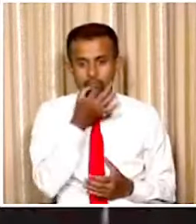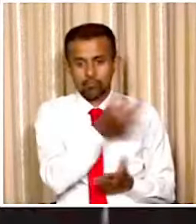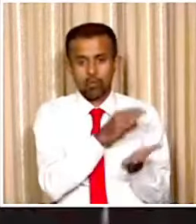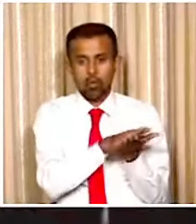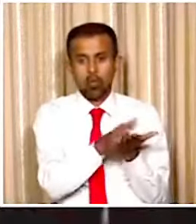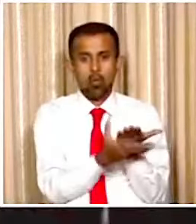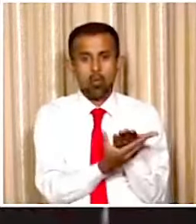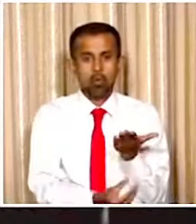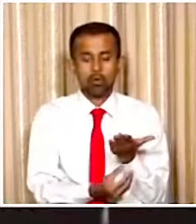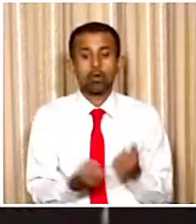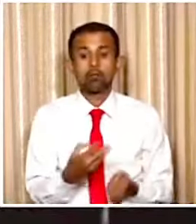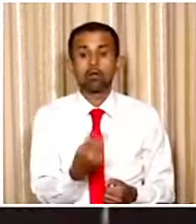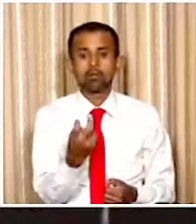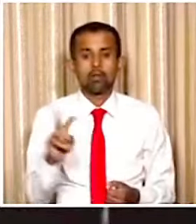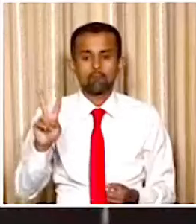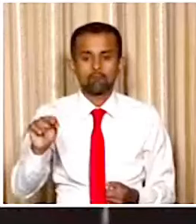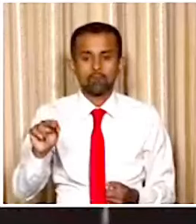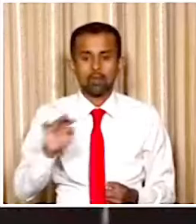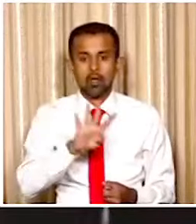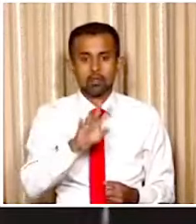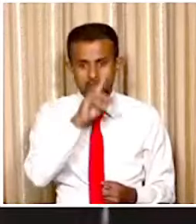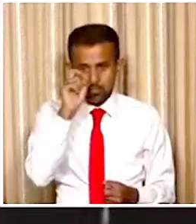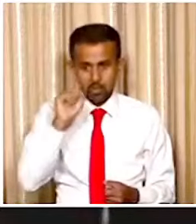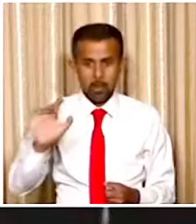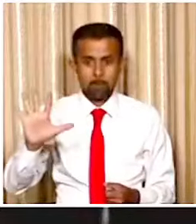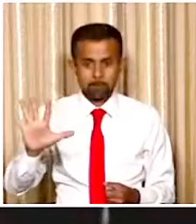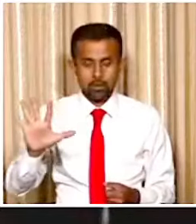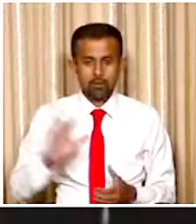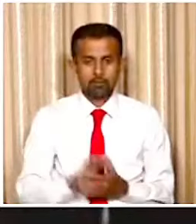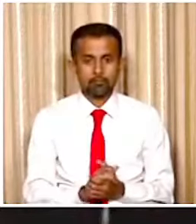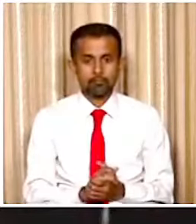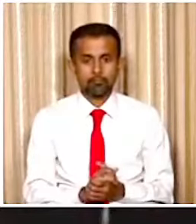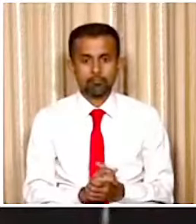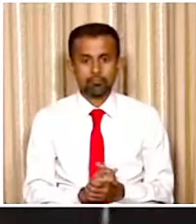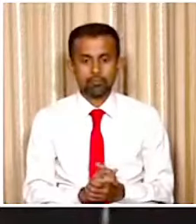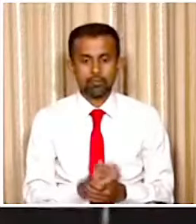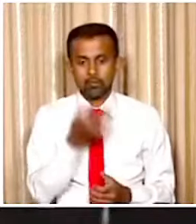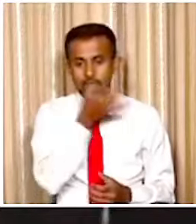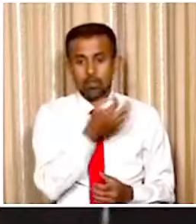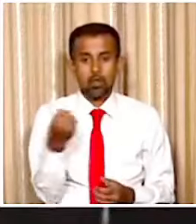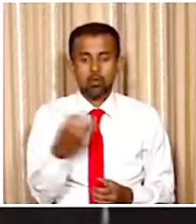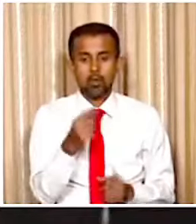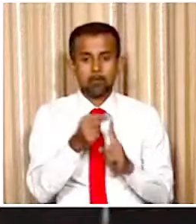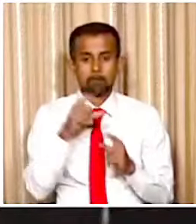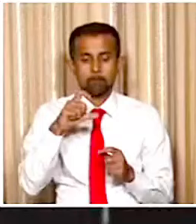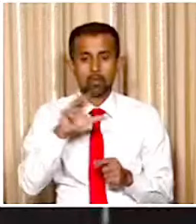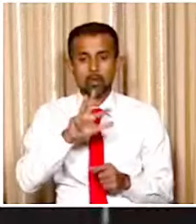කවදාද 2020 4 වෙනි මාසේ 5 වෙනිදා. හරි. පැමිණිල්ල අංකය PC